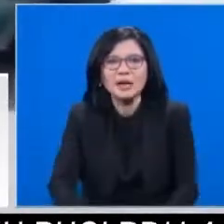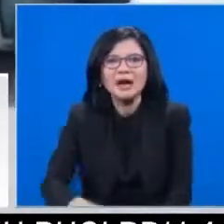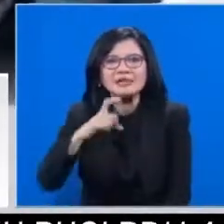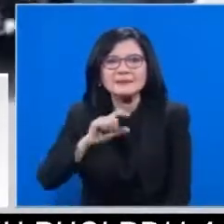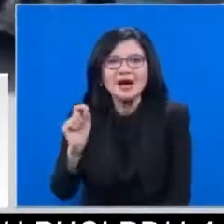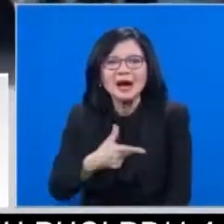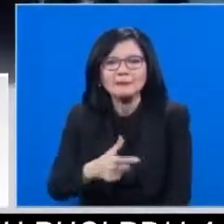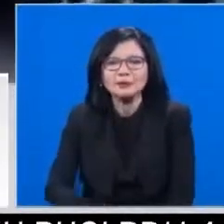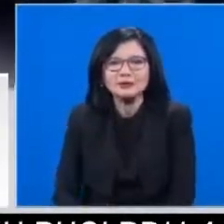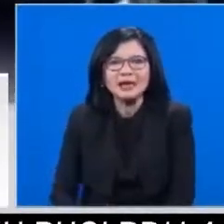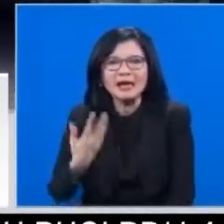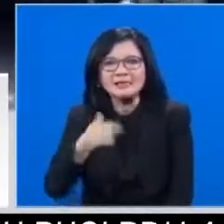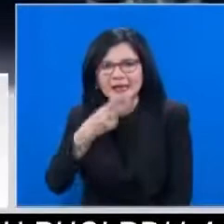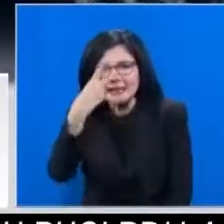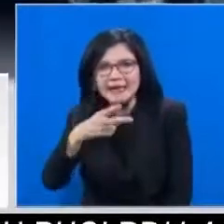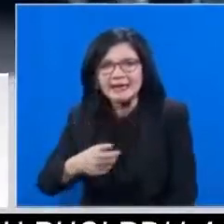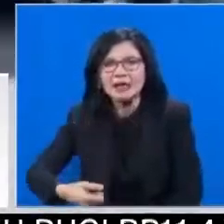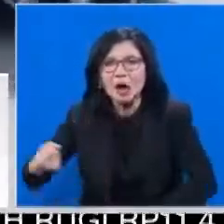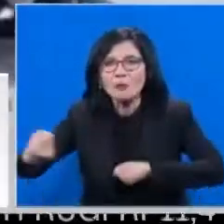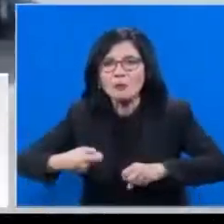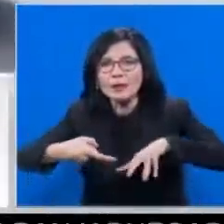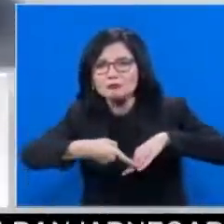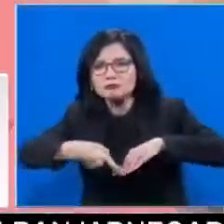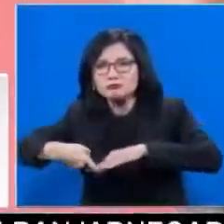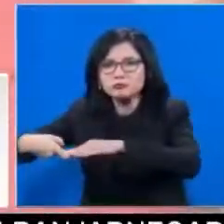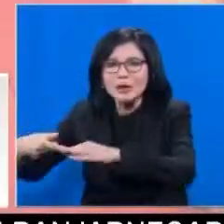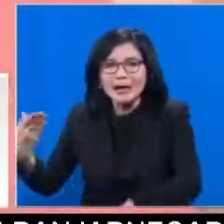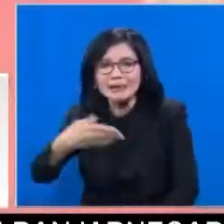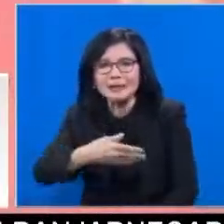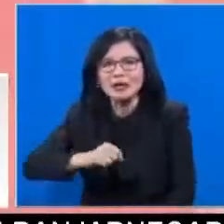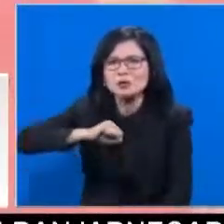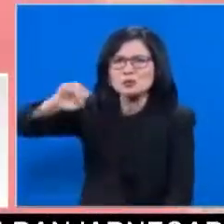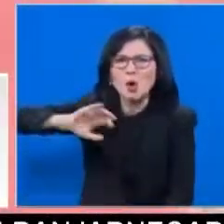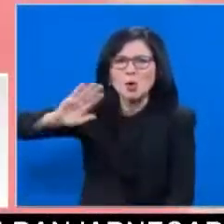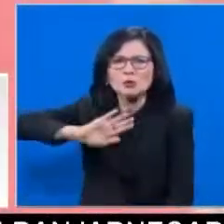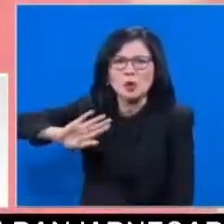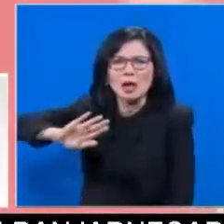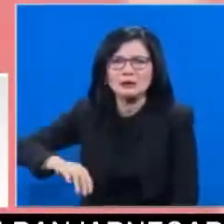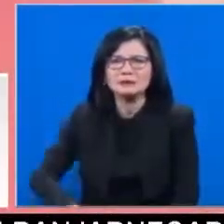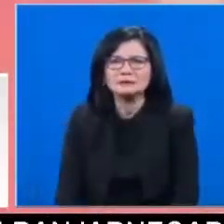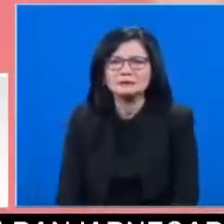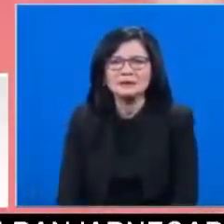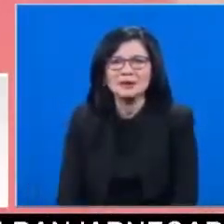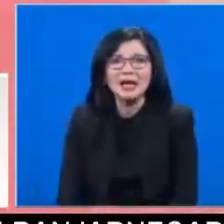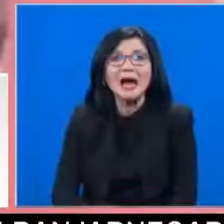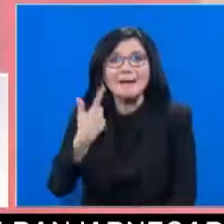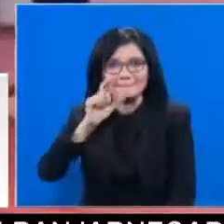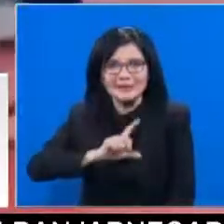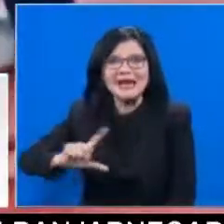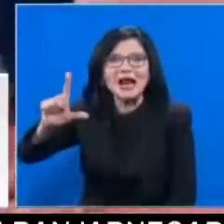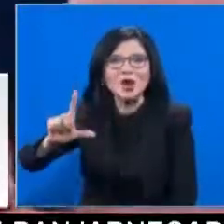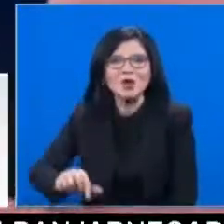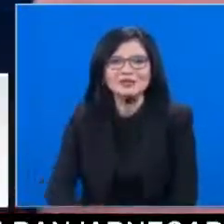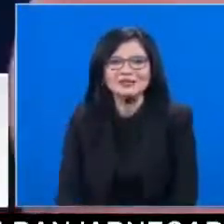Jakarta Pusat, usai melihat kedatangan kendaraan derek milik suku Dinas Perhubungan Jakarta Pusat pada Selasa pagi. Ia pun berhasil lolos dari sanksi